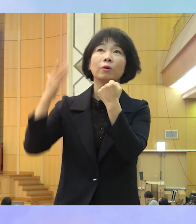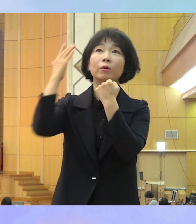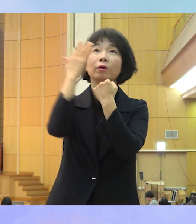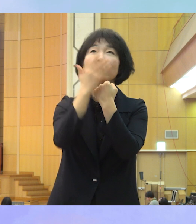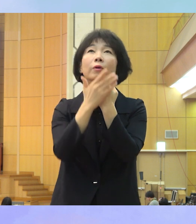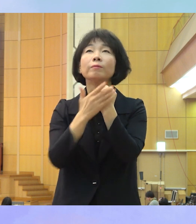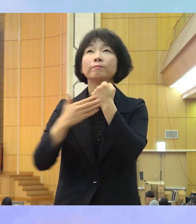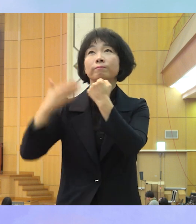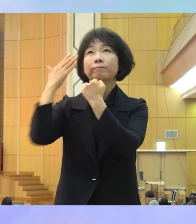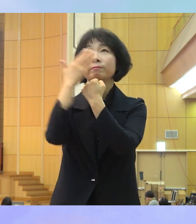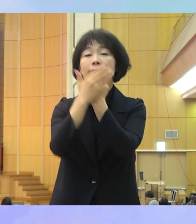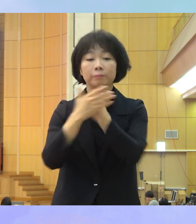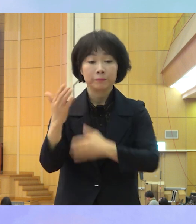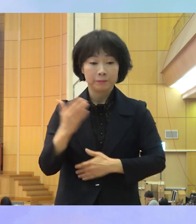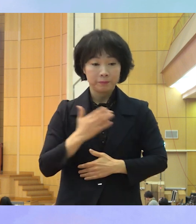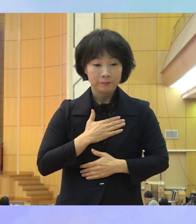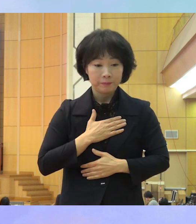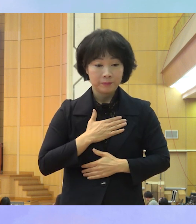은혜였어.